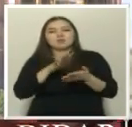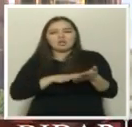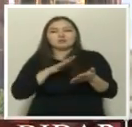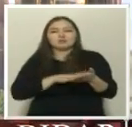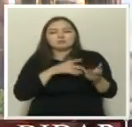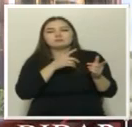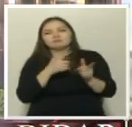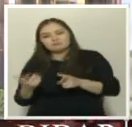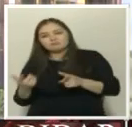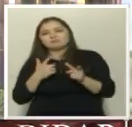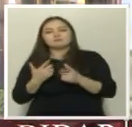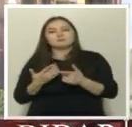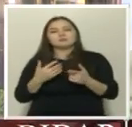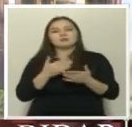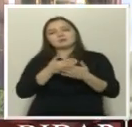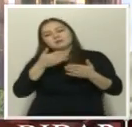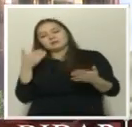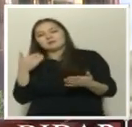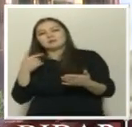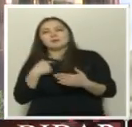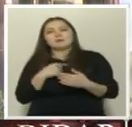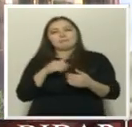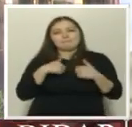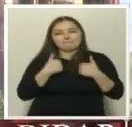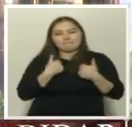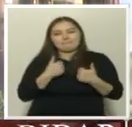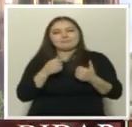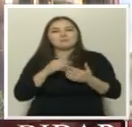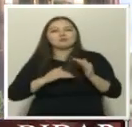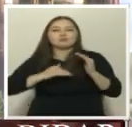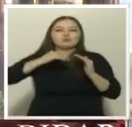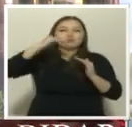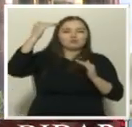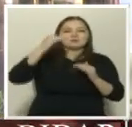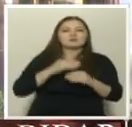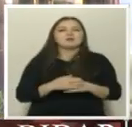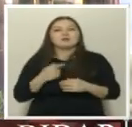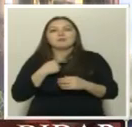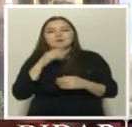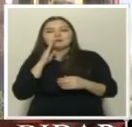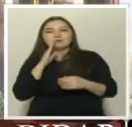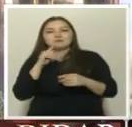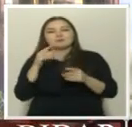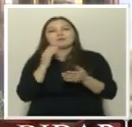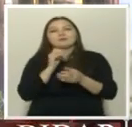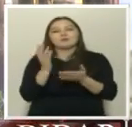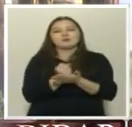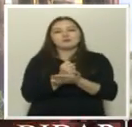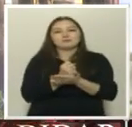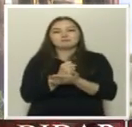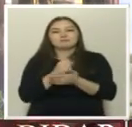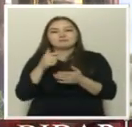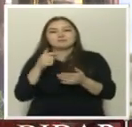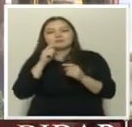этому конкурсу, и в итоге, приняв участие в «Актау Хан Шаим 2023», моя дочь Инкар Ислам получила гран-при. В наше